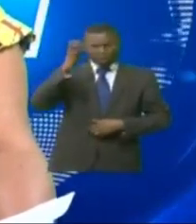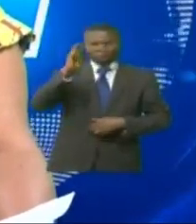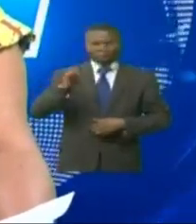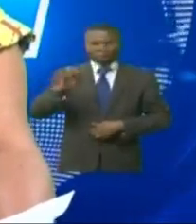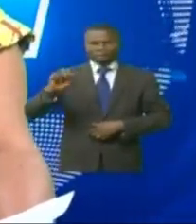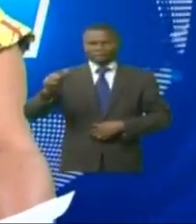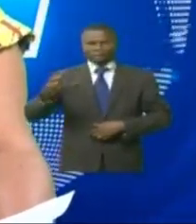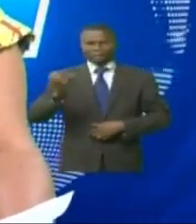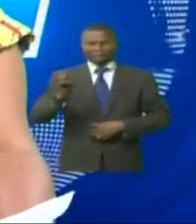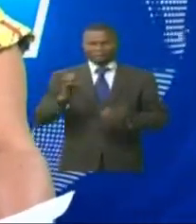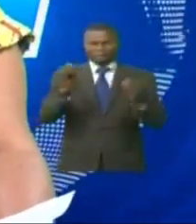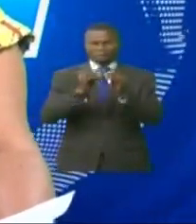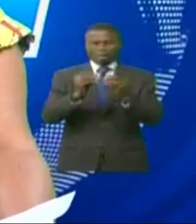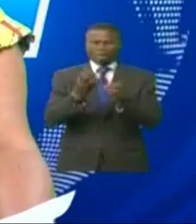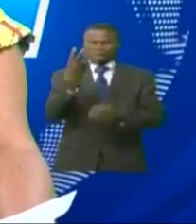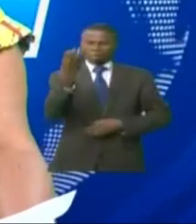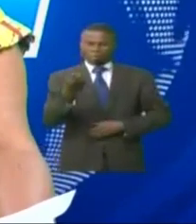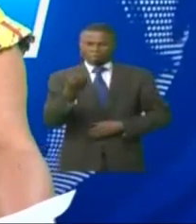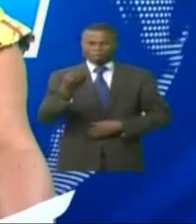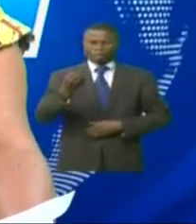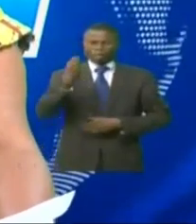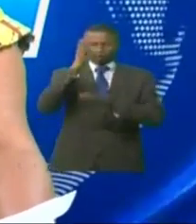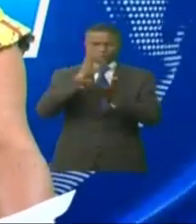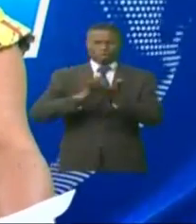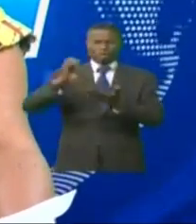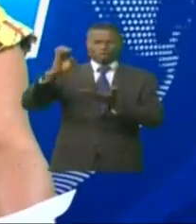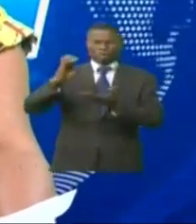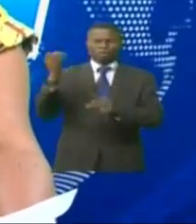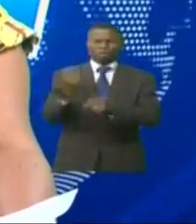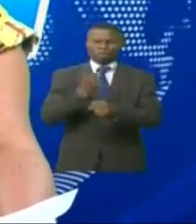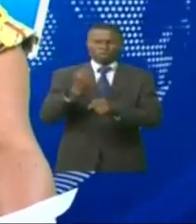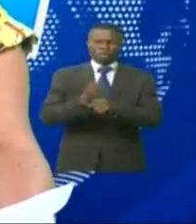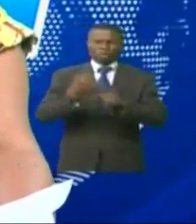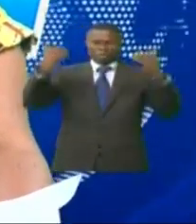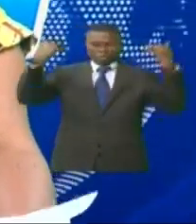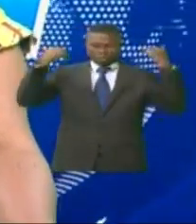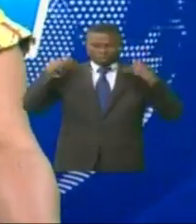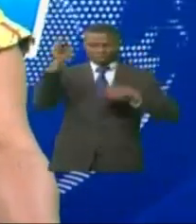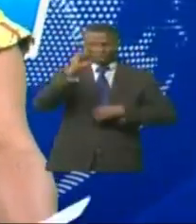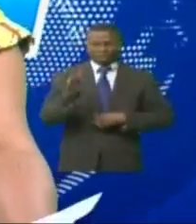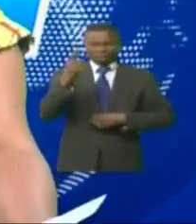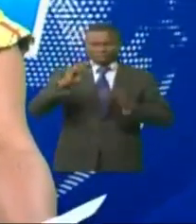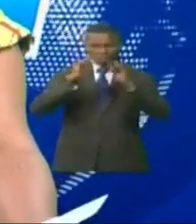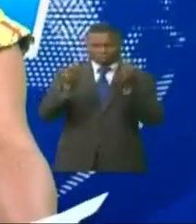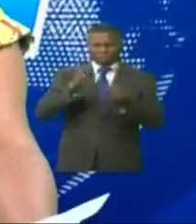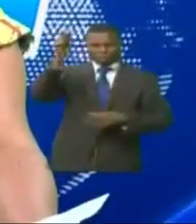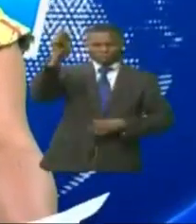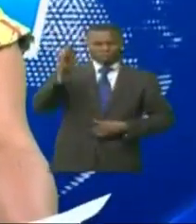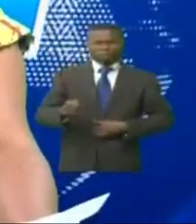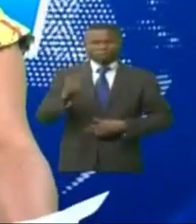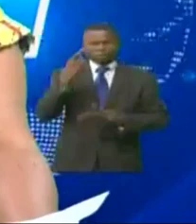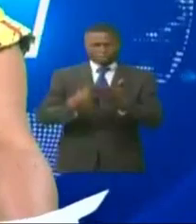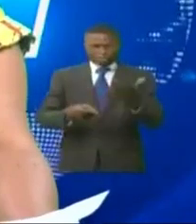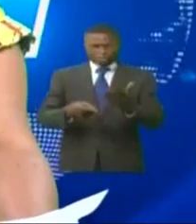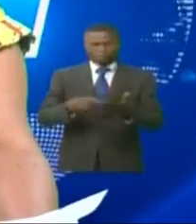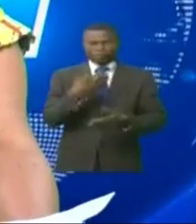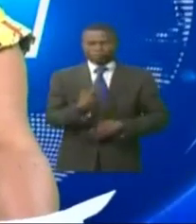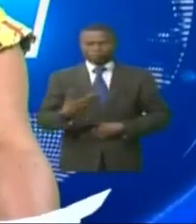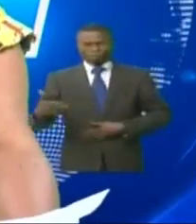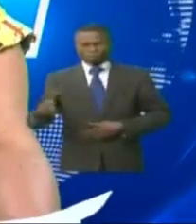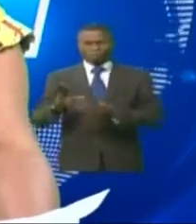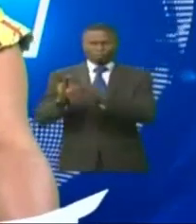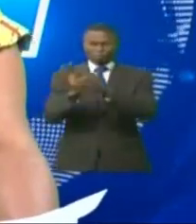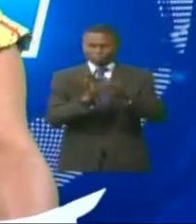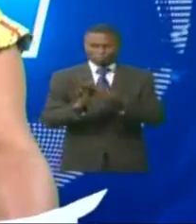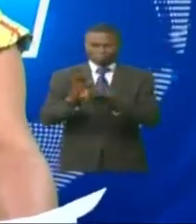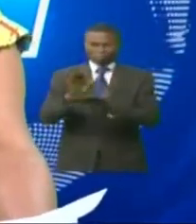a réuni 40 officiers. La mission du commandant de la 31e région militaire, les domaines de